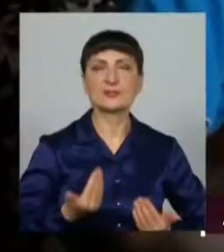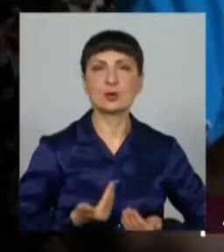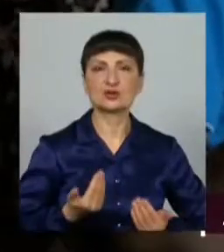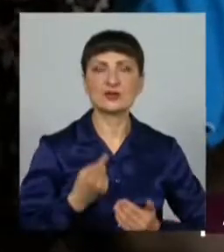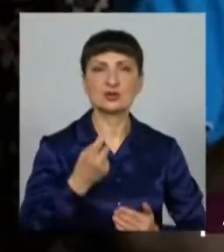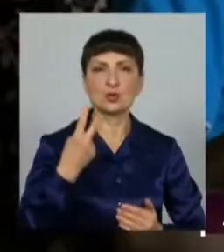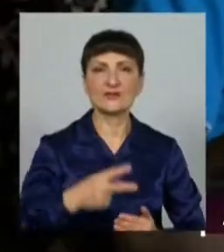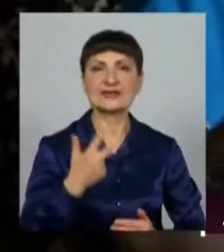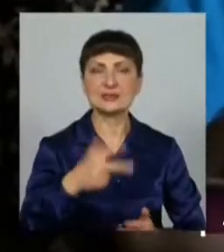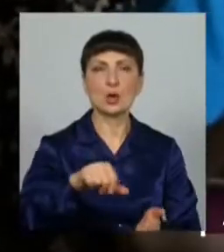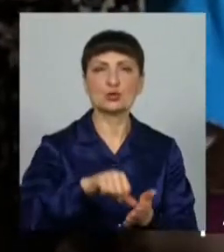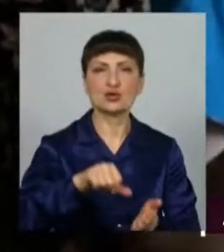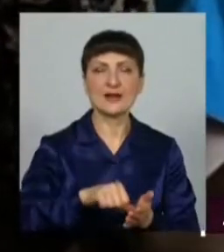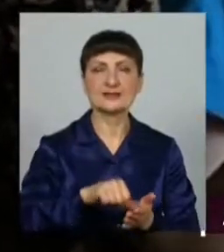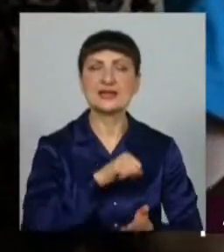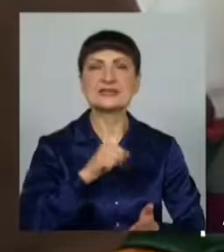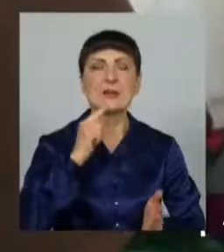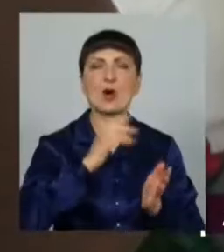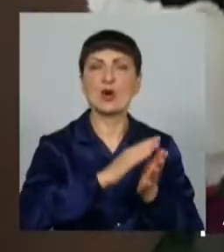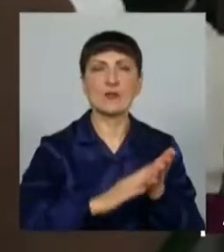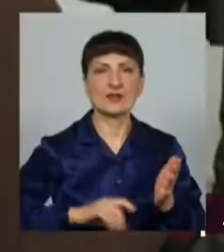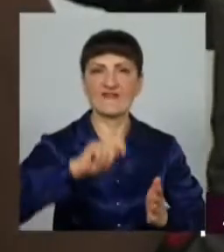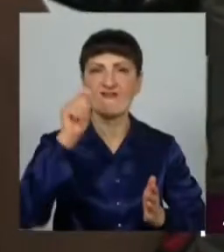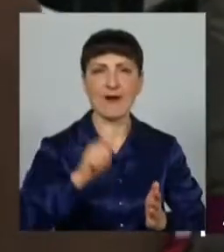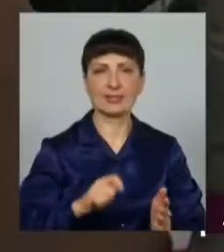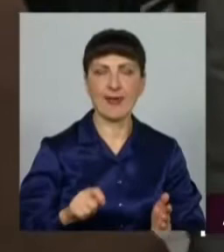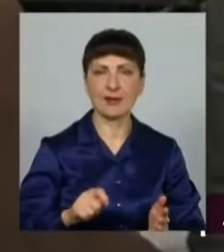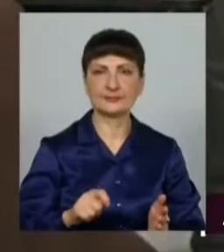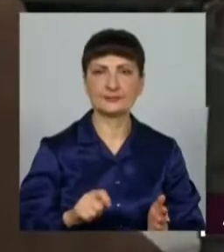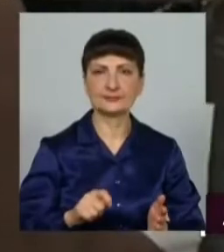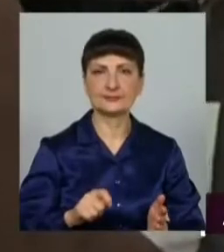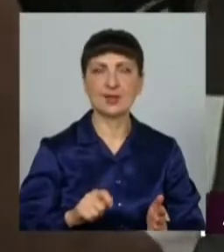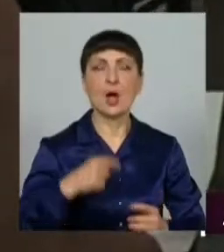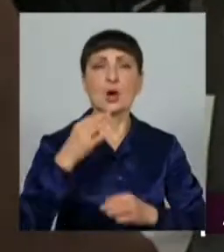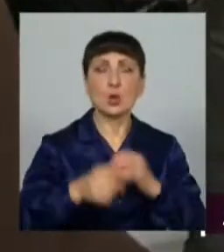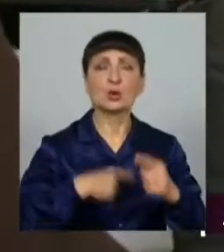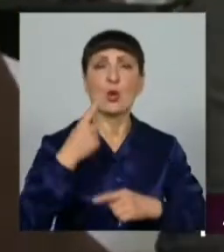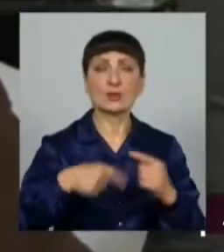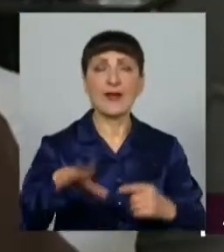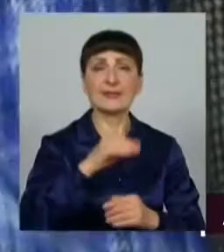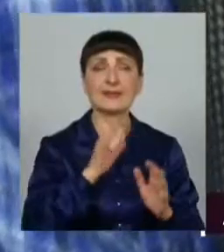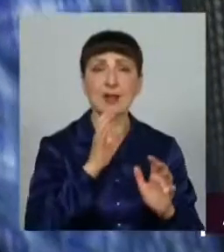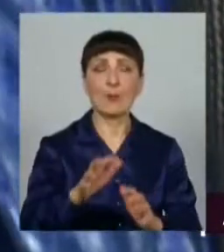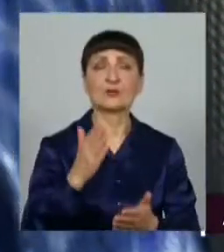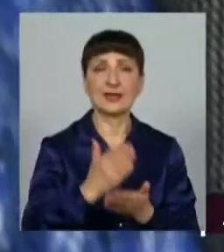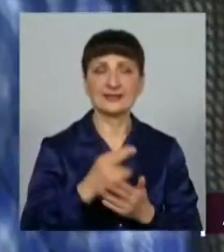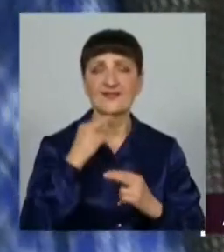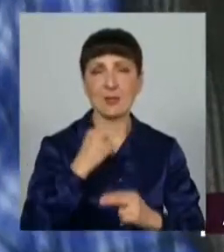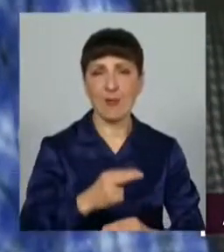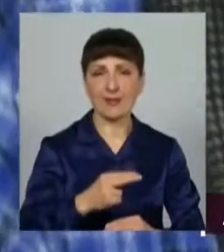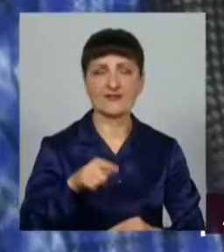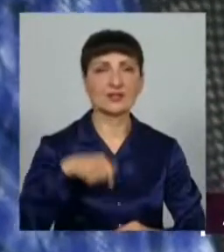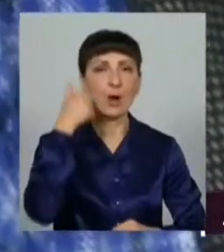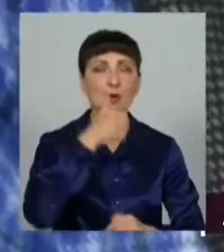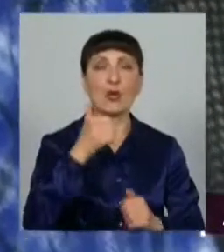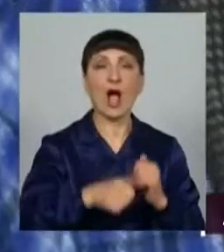проживает 123 участника самой кровопролитной войны в истории человечества. Круглый год все они окружены заботой и вниманием. В этом